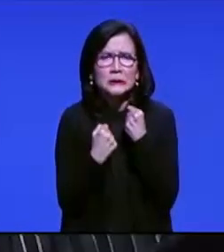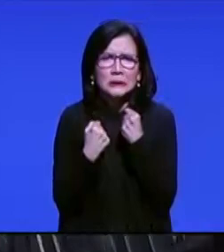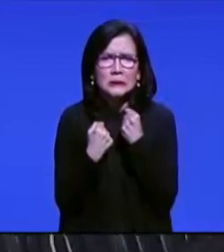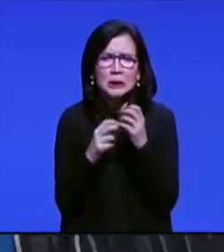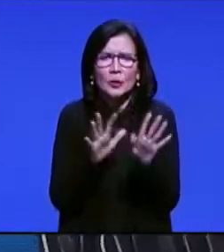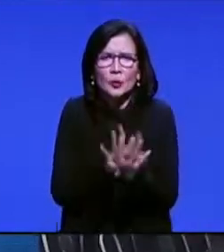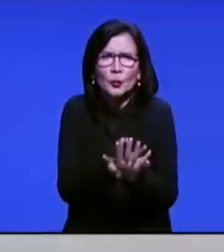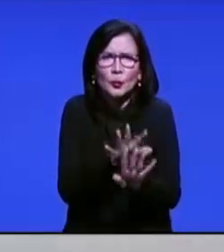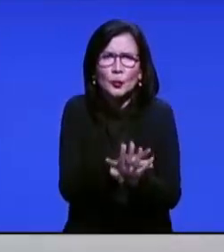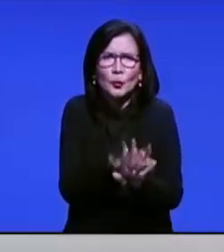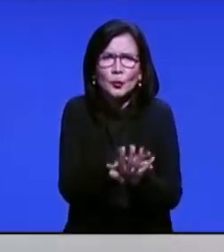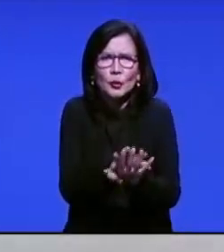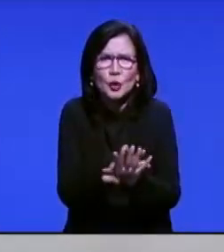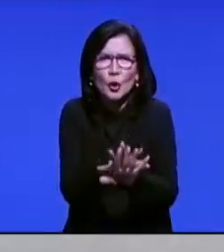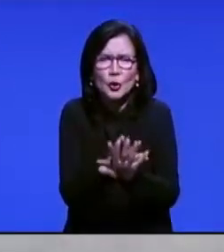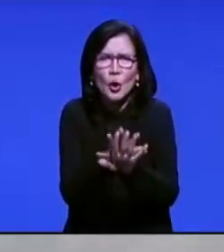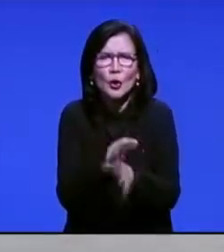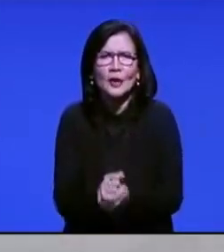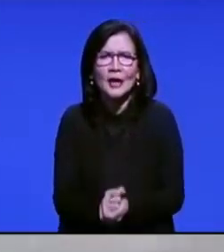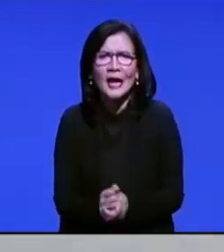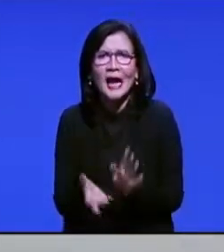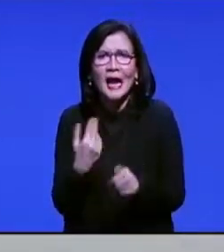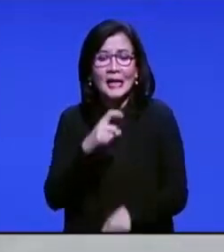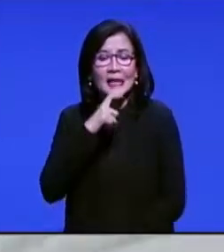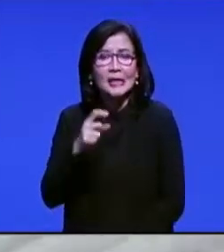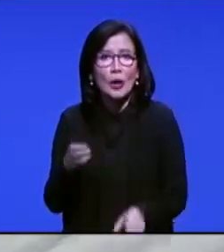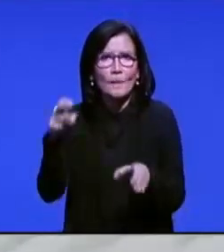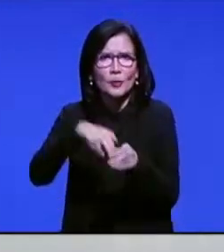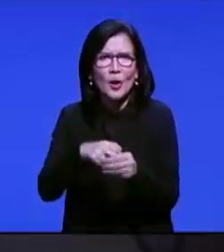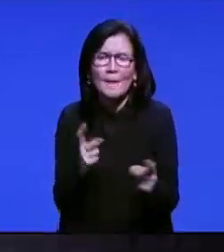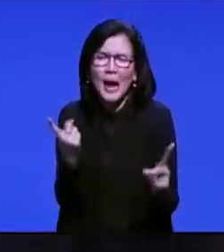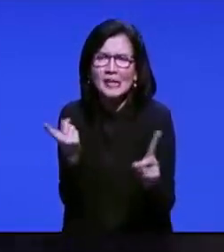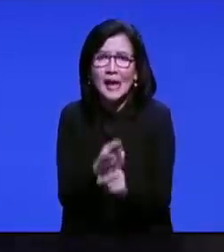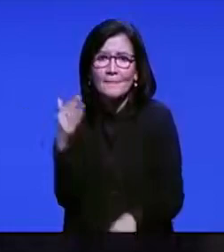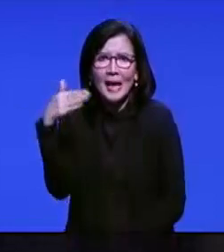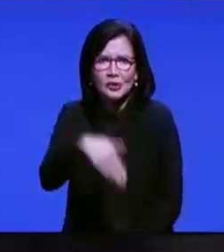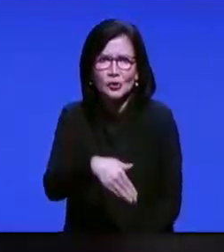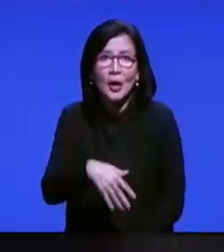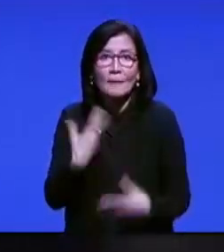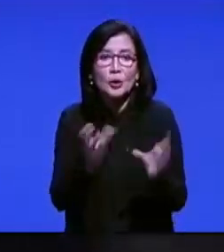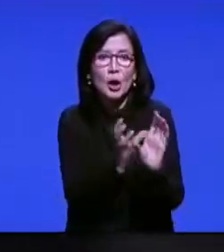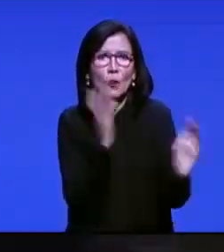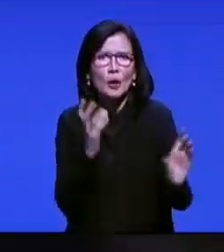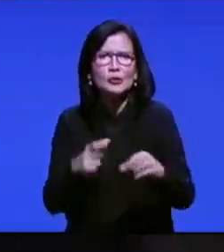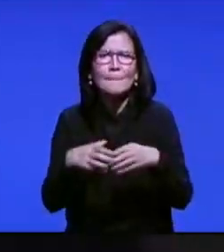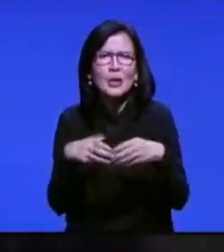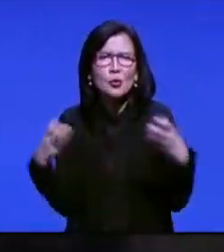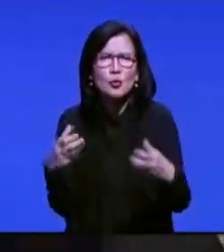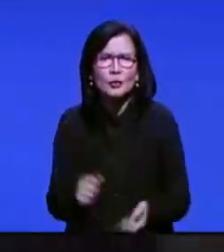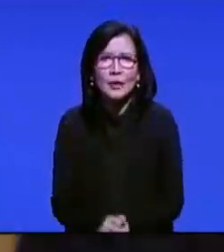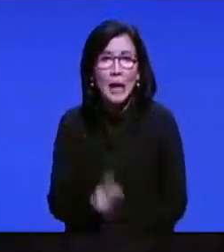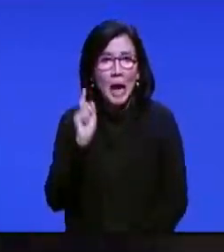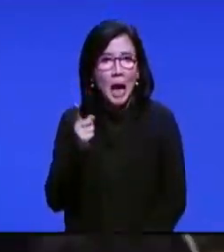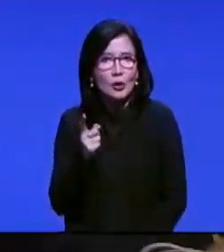sibuk. Saling dorong pun kerap kali terjadi karena banyak calon penumpang yang memaksakan masuk meskipun gerbong telah penuh sesak. Anda juga